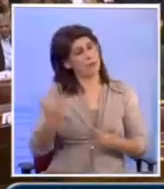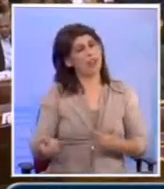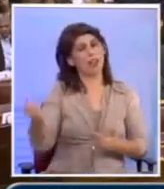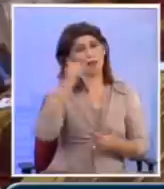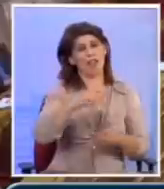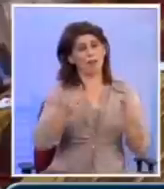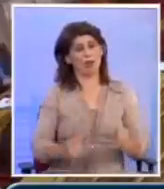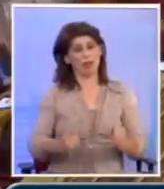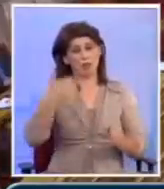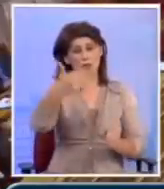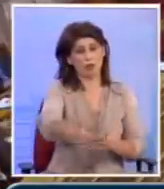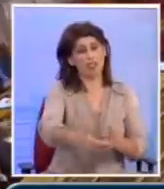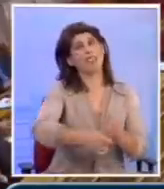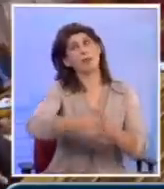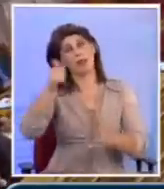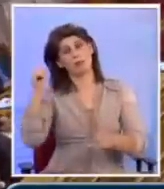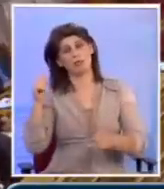άλλοι που καθόντουσαν μπροστά και πήγαν πίσω.